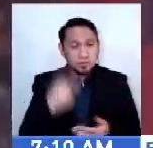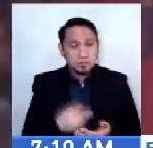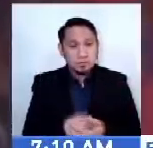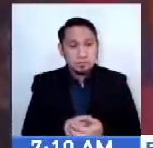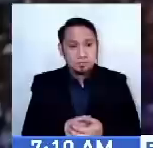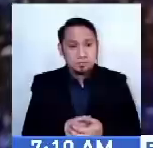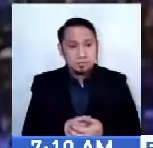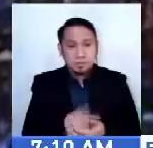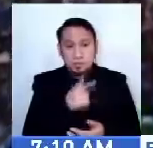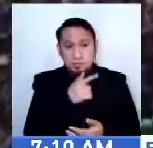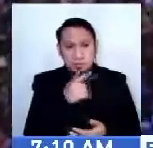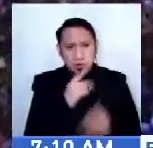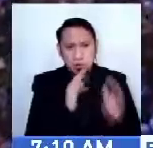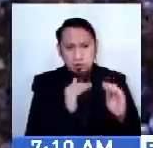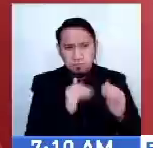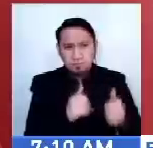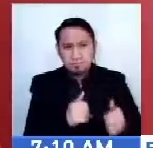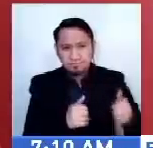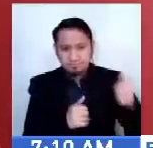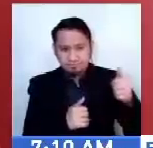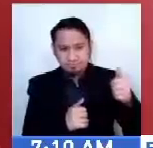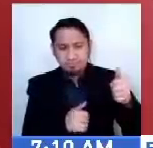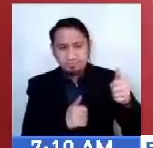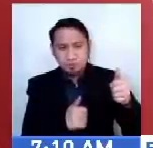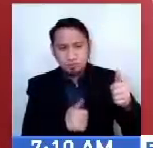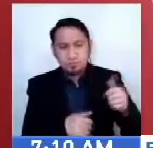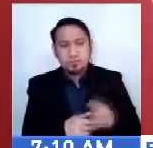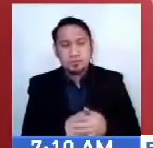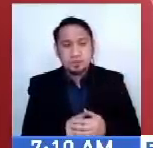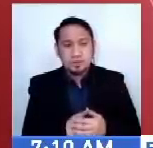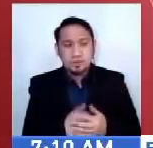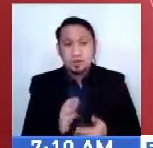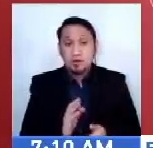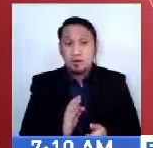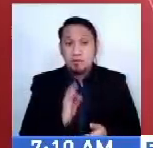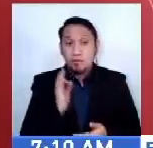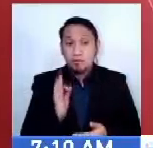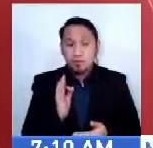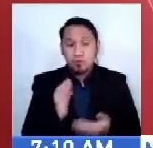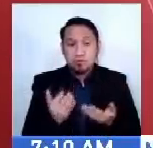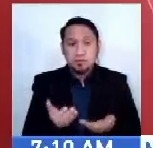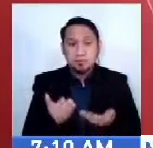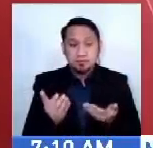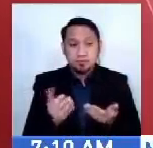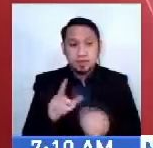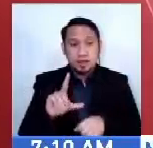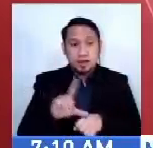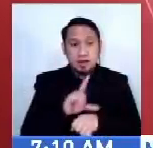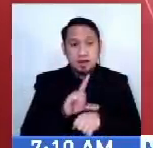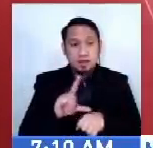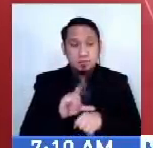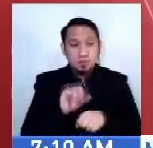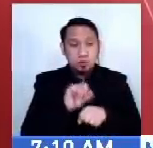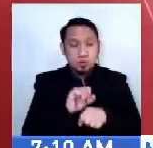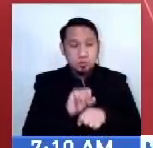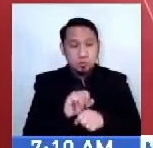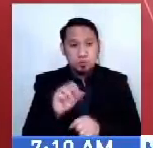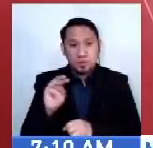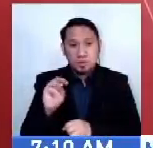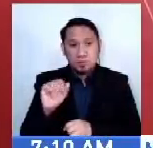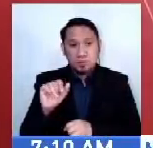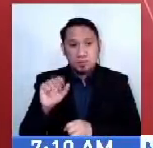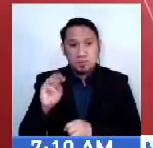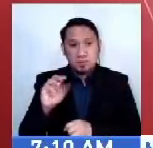sana maipanalo nila ang kanilang kandidatura. Formal namang inendorso ng labor group na kilosang Mayo 1